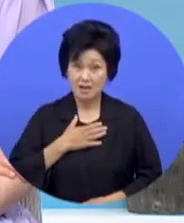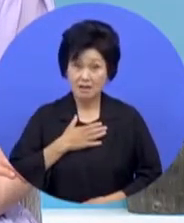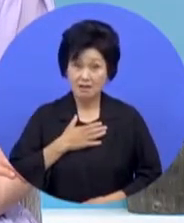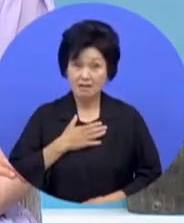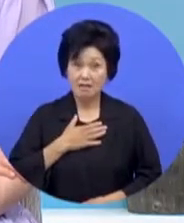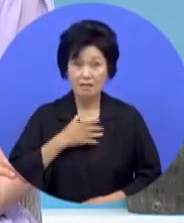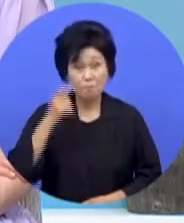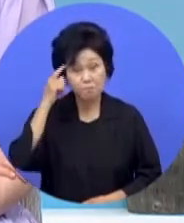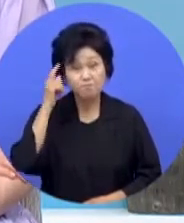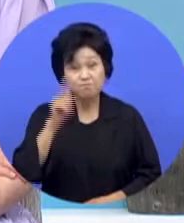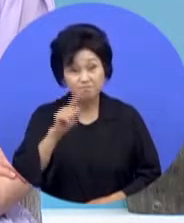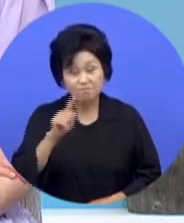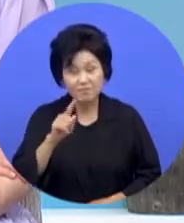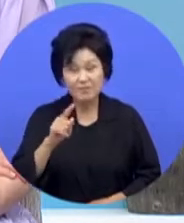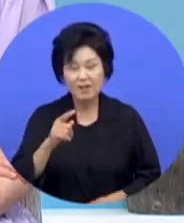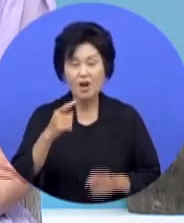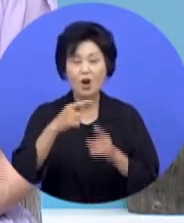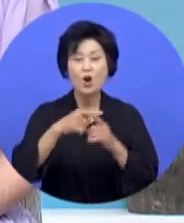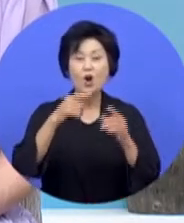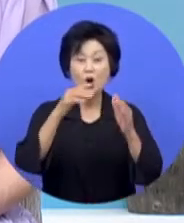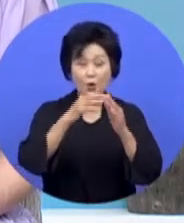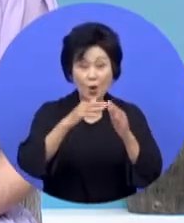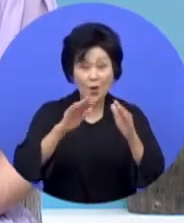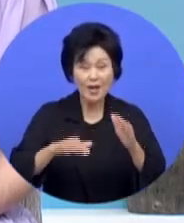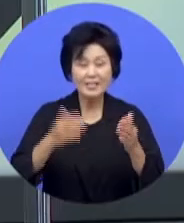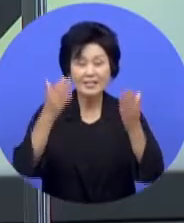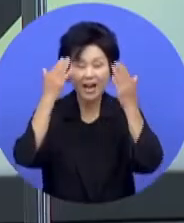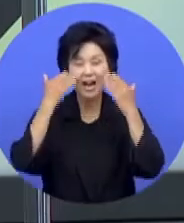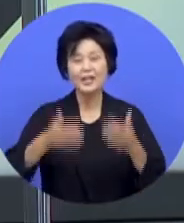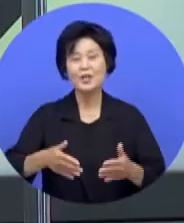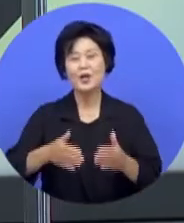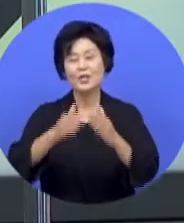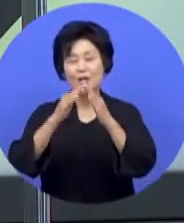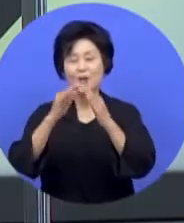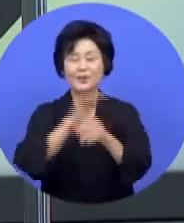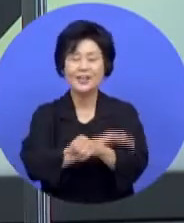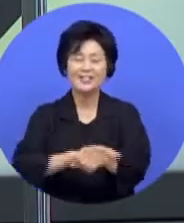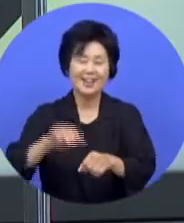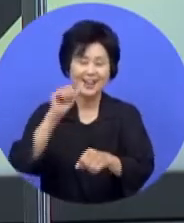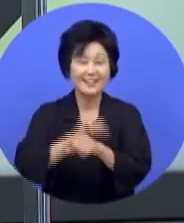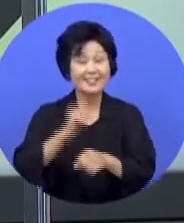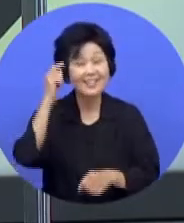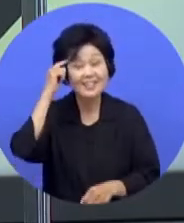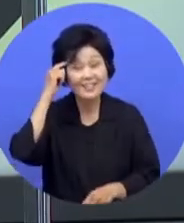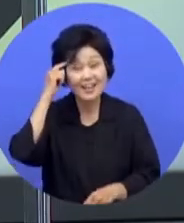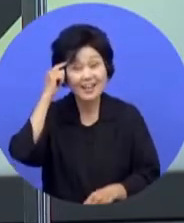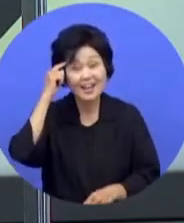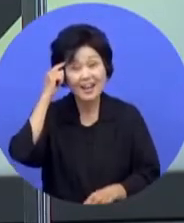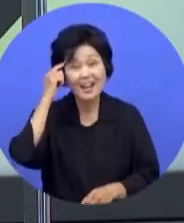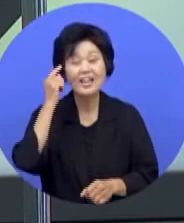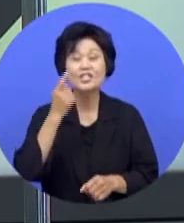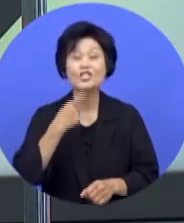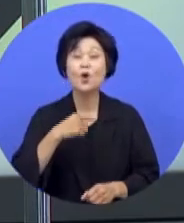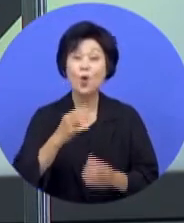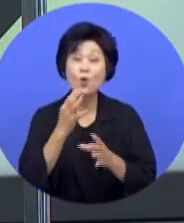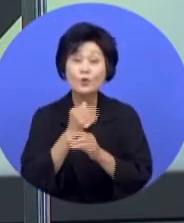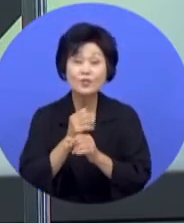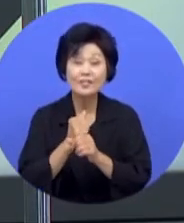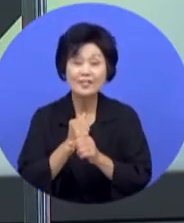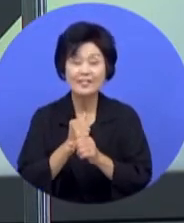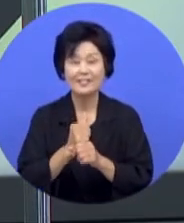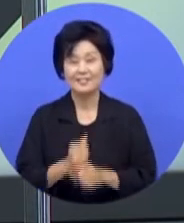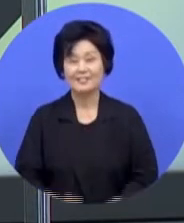교회에서 학교하기를 잘했다라는 생각이 들 때가 언제예요? 자 이제 우리 학교를 하면서 우리 학생들이 와서